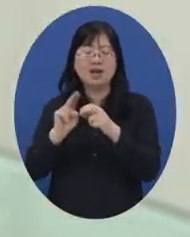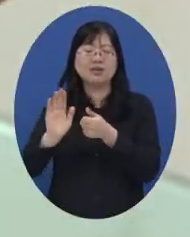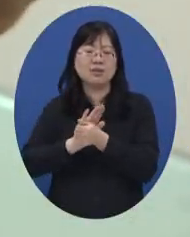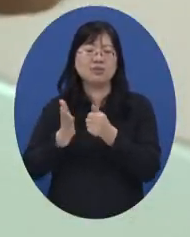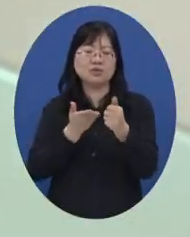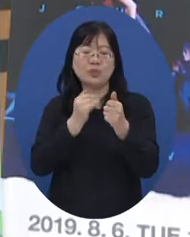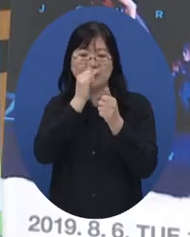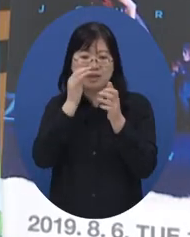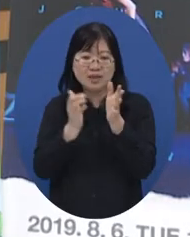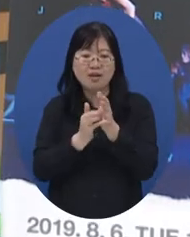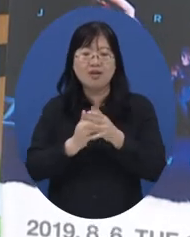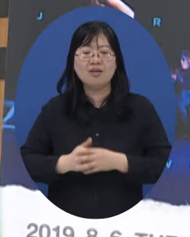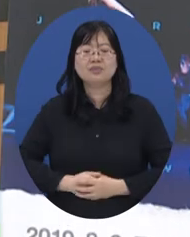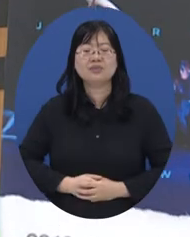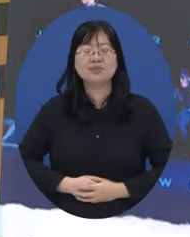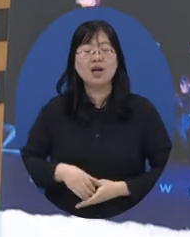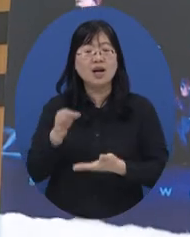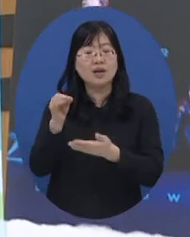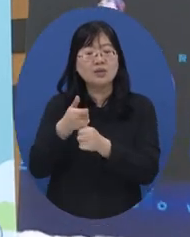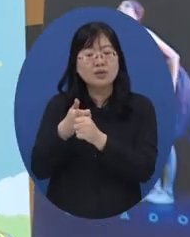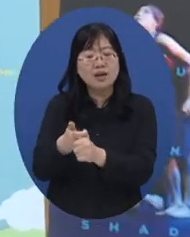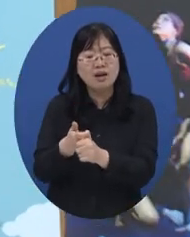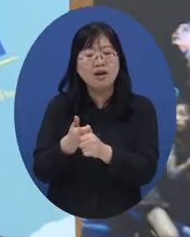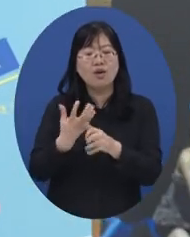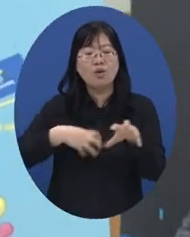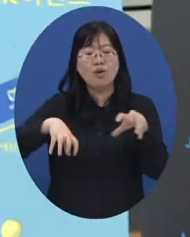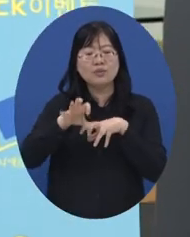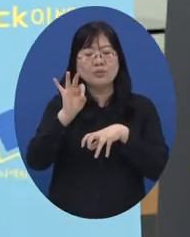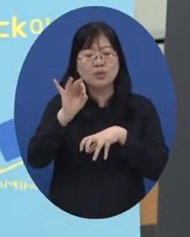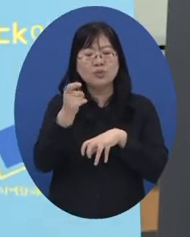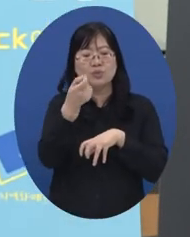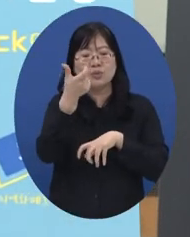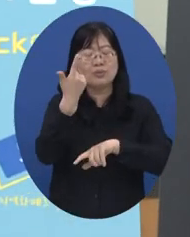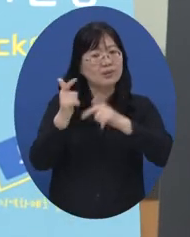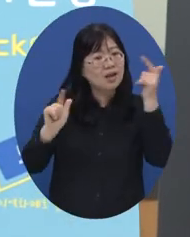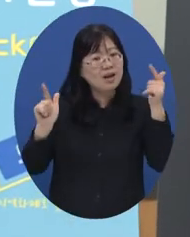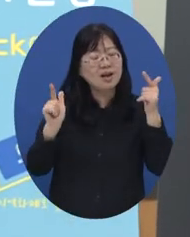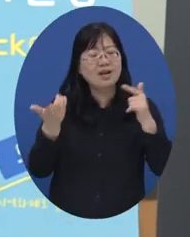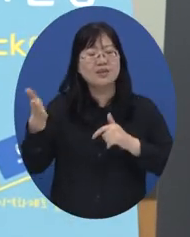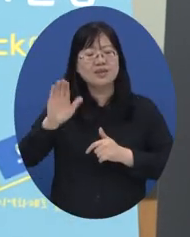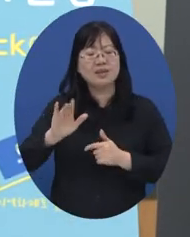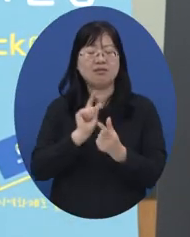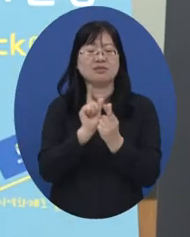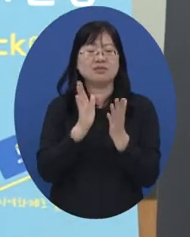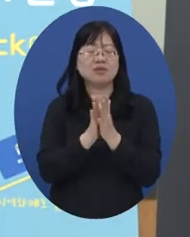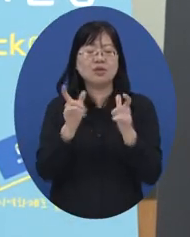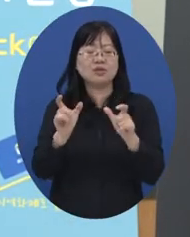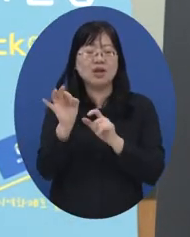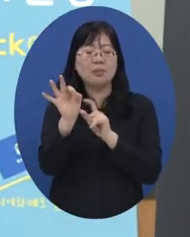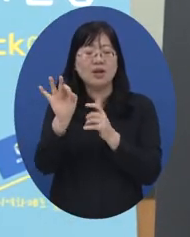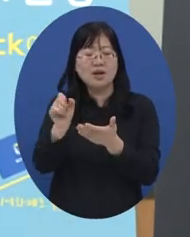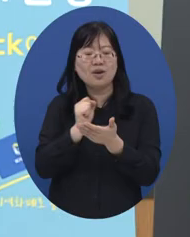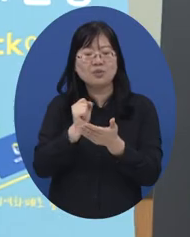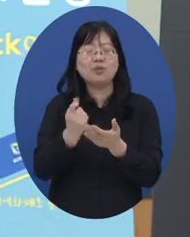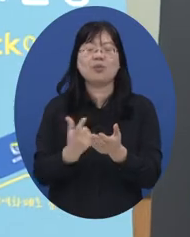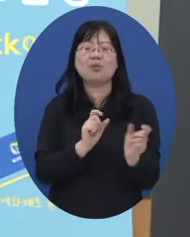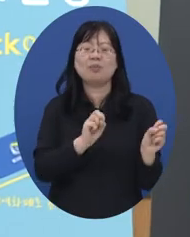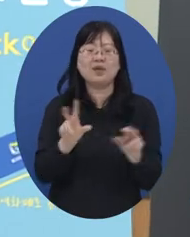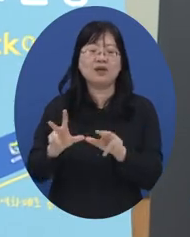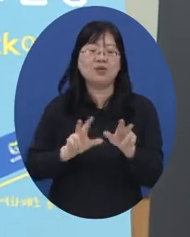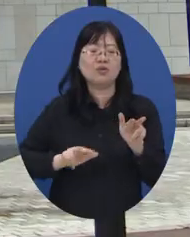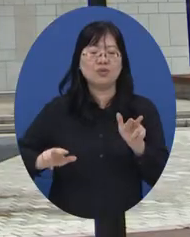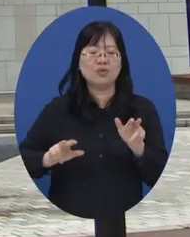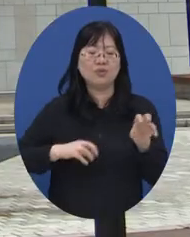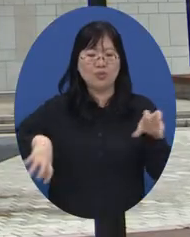서비스됩니다. 티켓 가격에 따라 이렇게 환급액이 조금씩 다른데요. 현장에서 이런 지역화폐로 바로 돌려받을 수